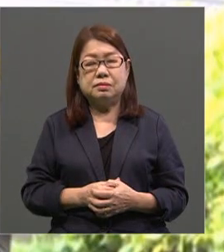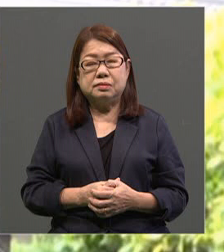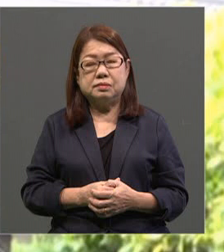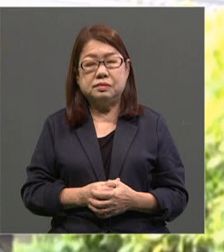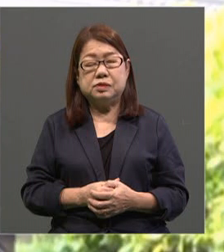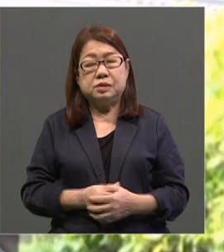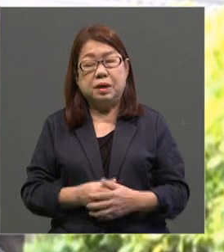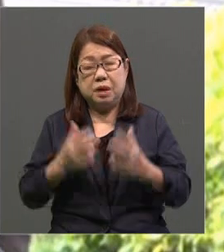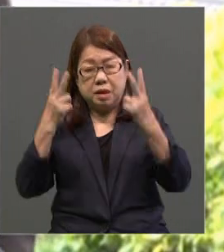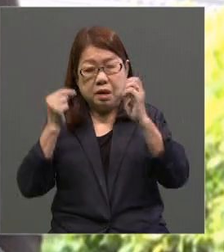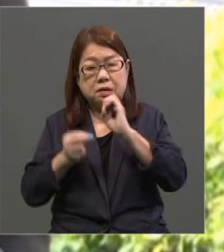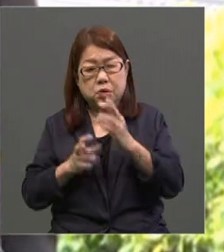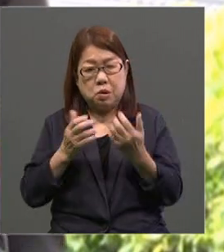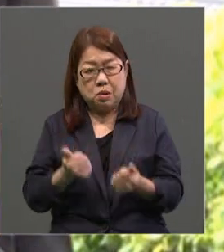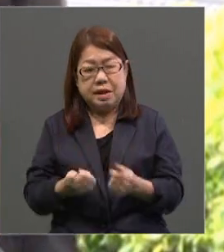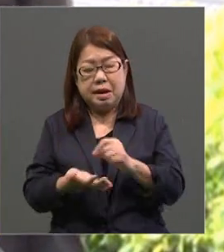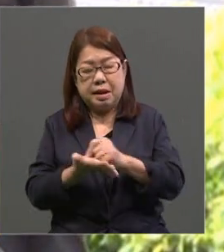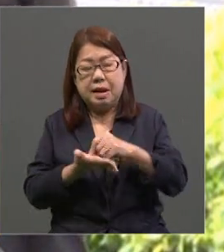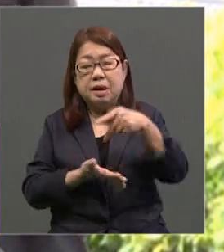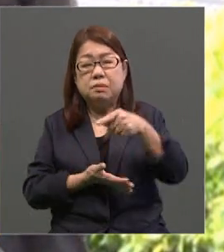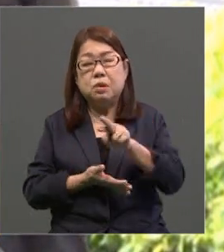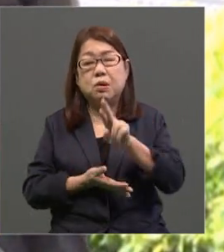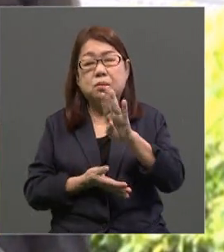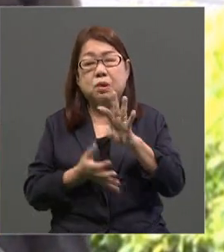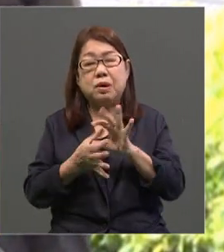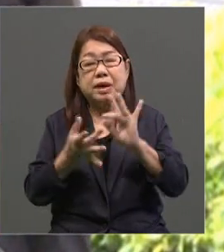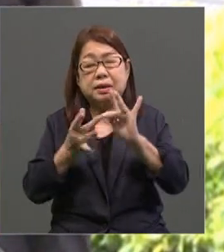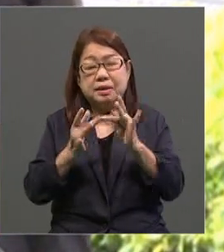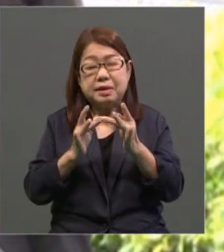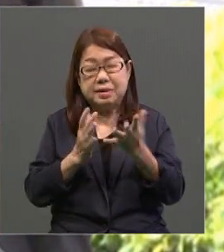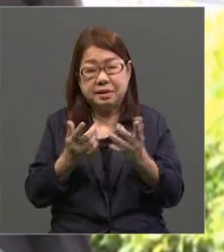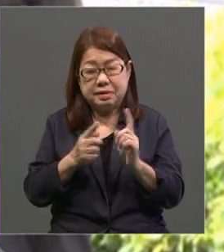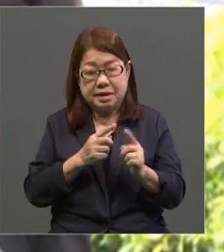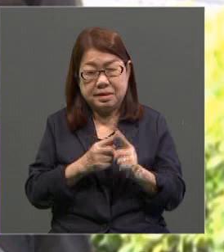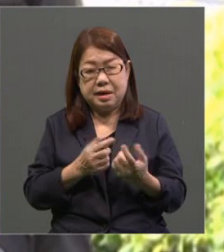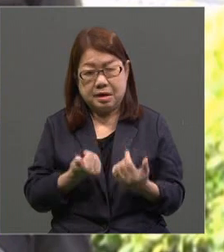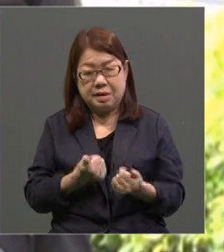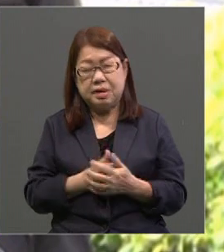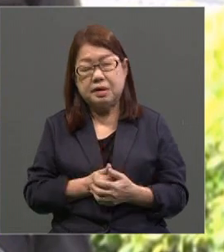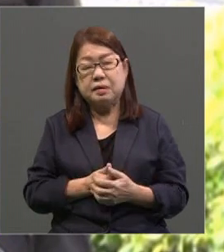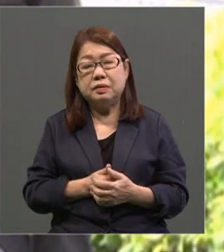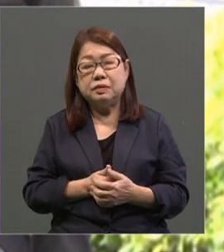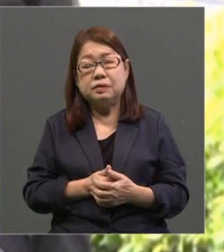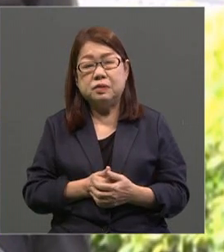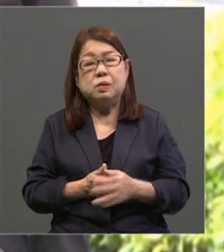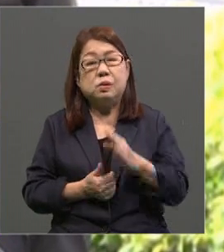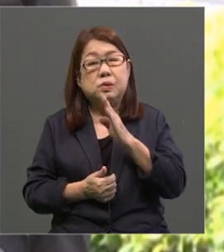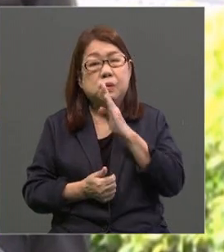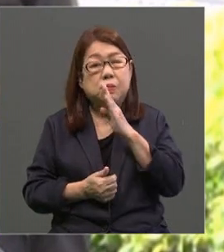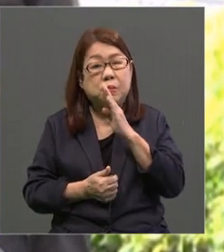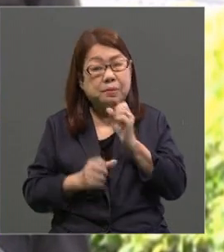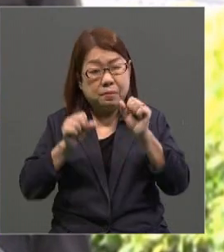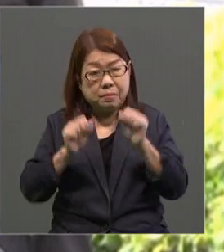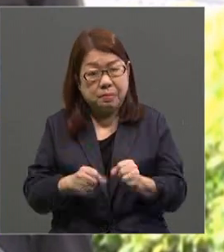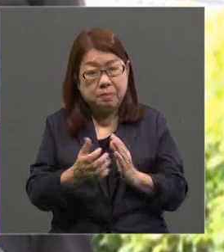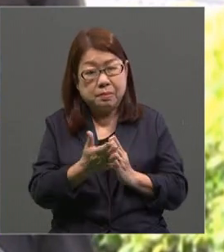ปัจจุบันร่างพรบ.ฉบับนี้คือ Cyber Security ครม.ได้ให้ความชอบเมื่อคันที่ผ่านมาก็เมื่อประกาศใช้แล้วก็จะช่วยให้